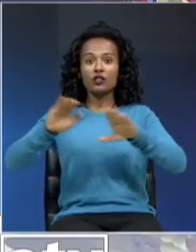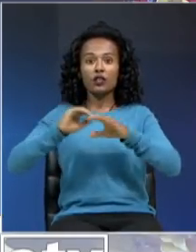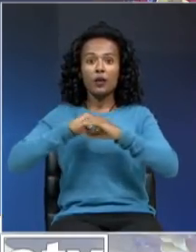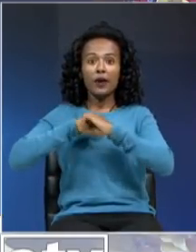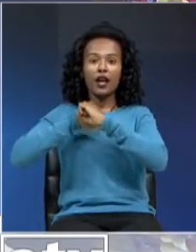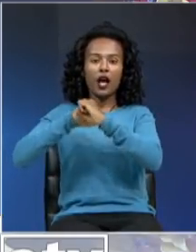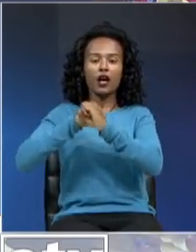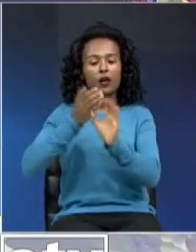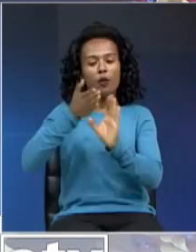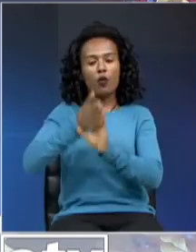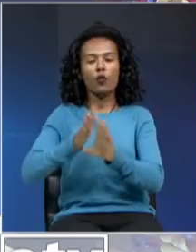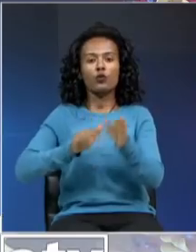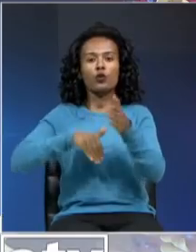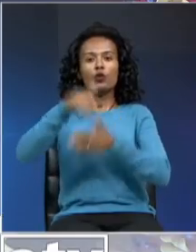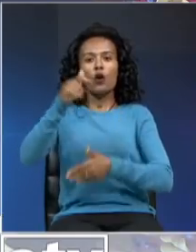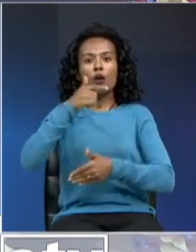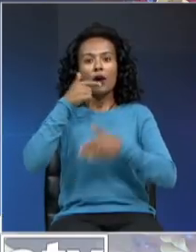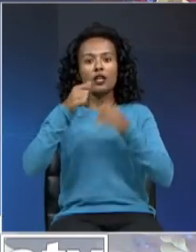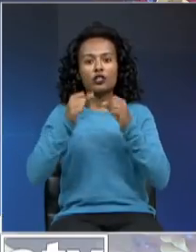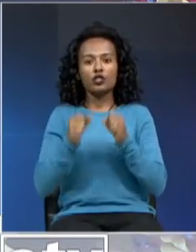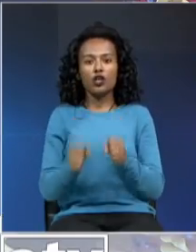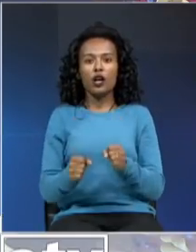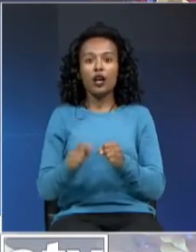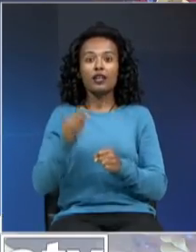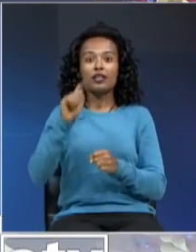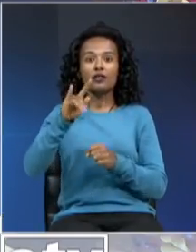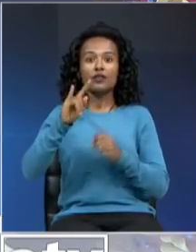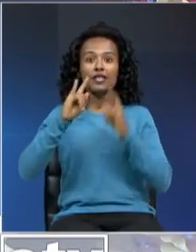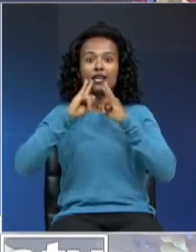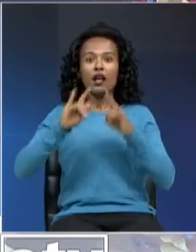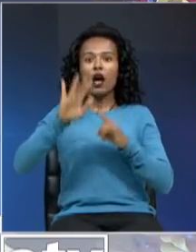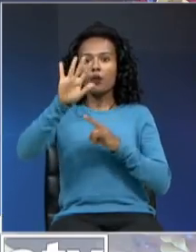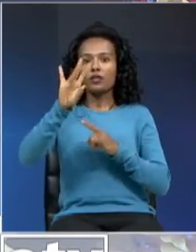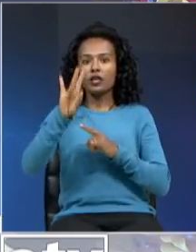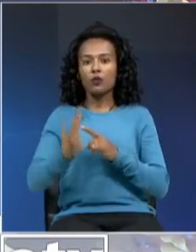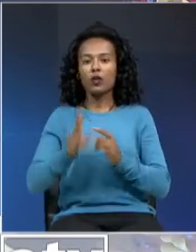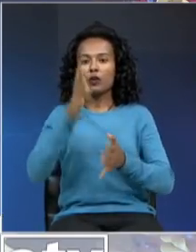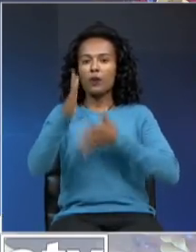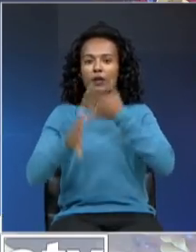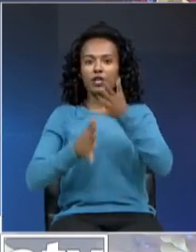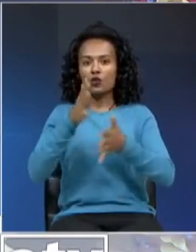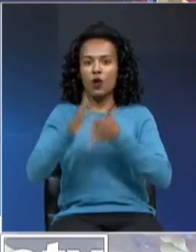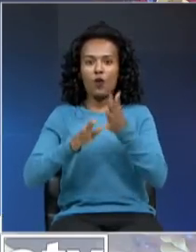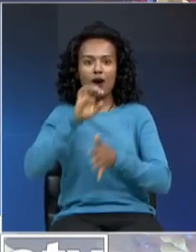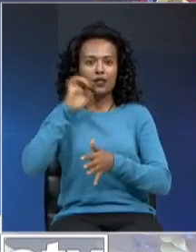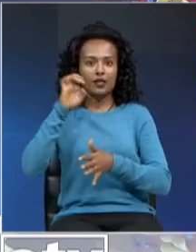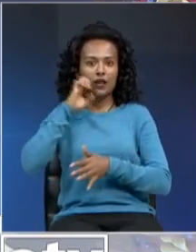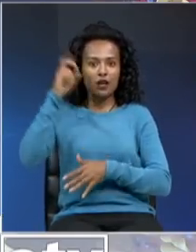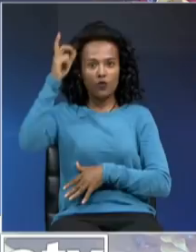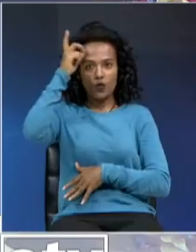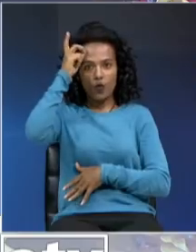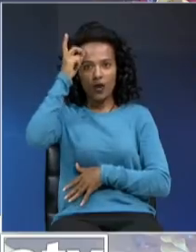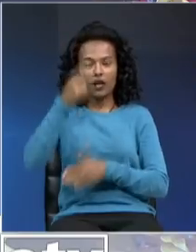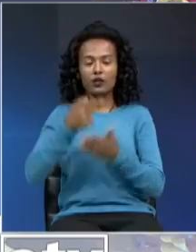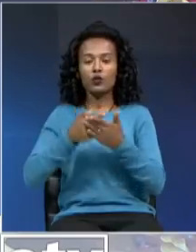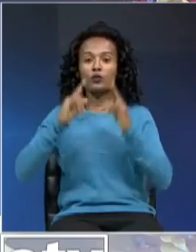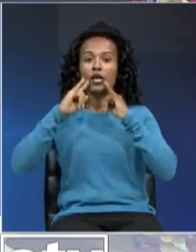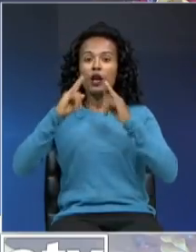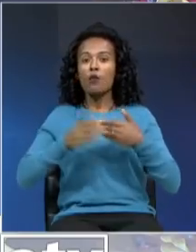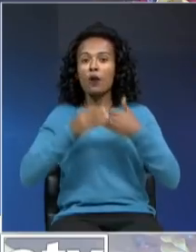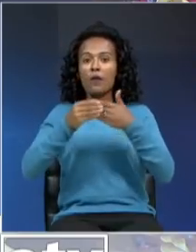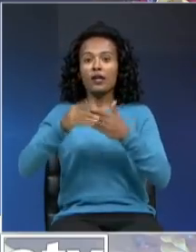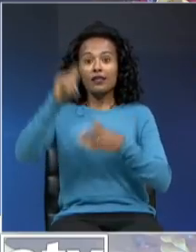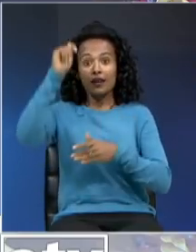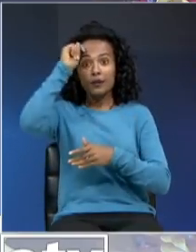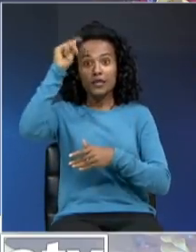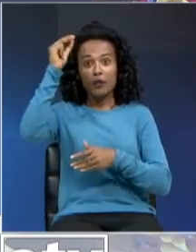የበኩሎን ተወጥቷል ማለት ይቻላል። ኢቲቪዜና 57ን በመለከት ቋንቋ አስከዳሪ ኩኖ አምላክ እንደዚሁም ዜናውን በመብራት